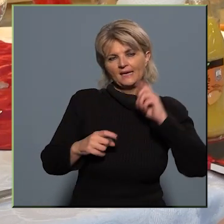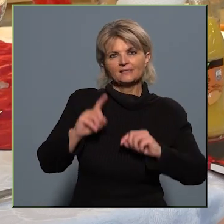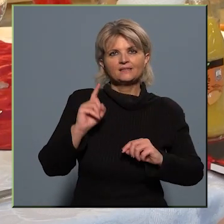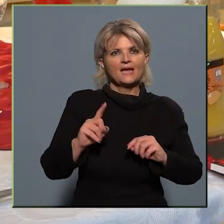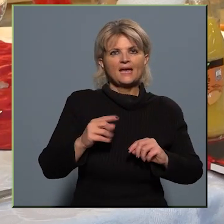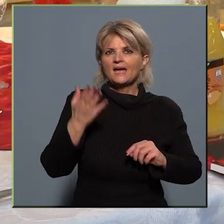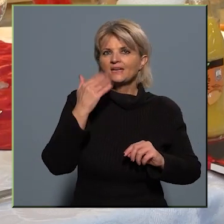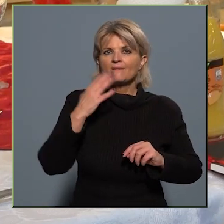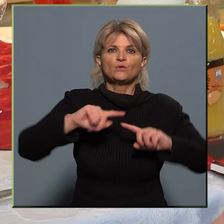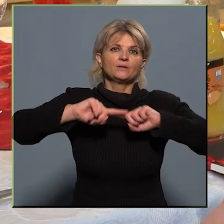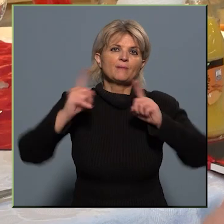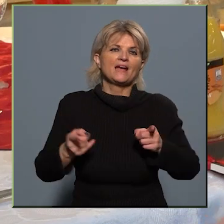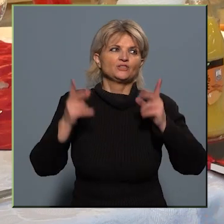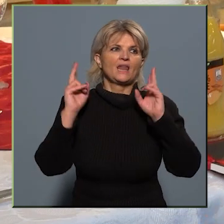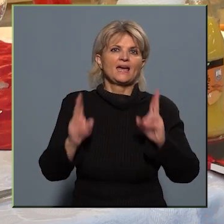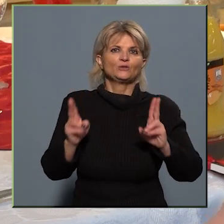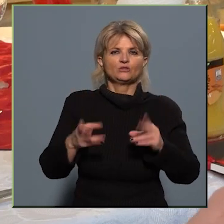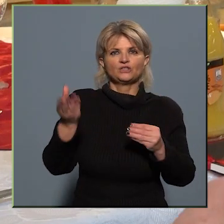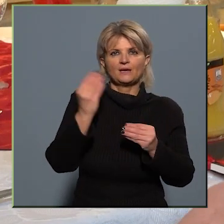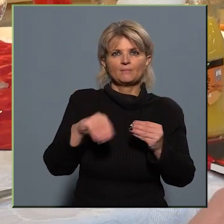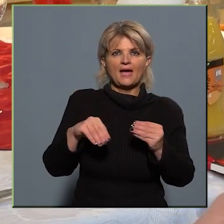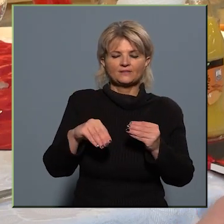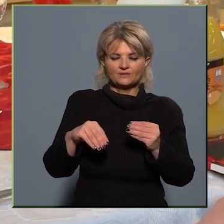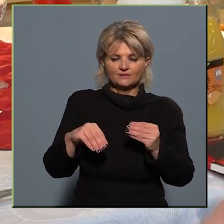nem is nagyon voltak más lehetőségek, mert hát ugye